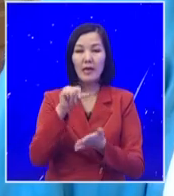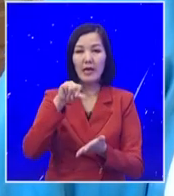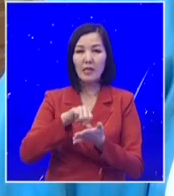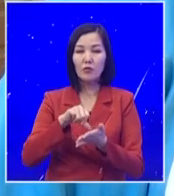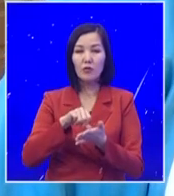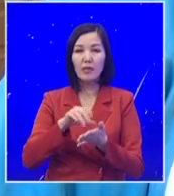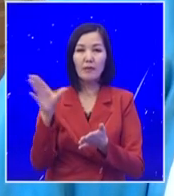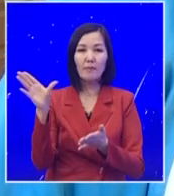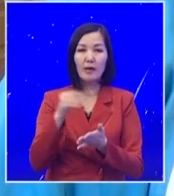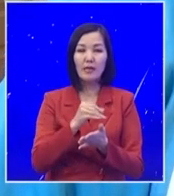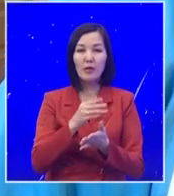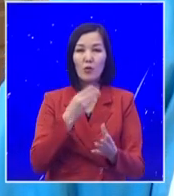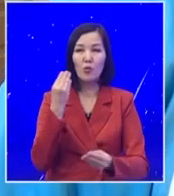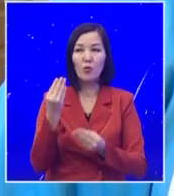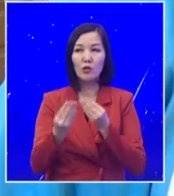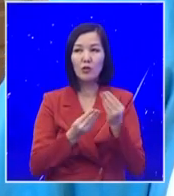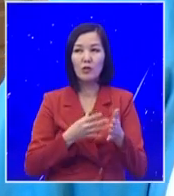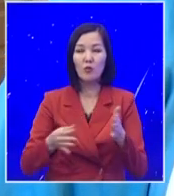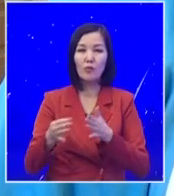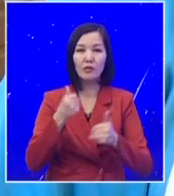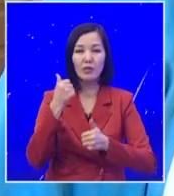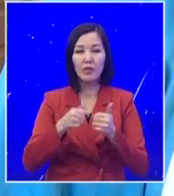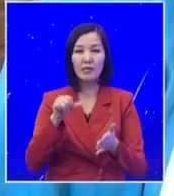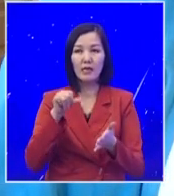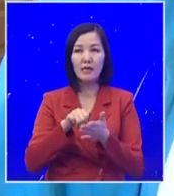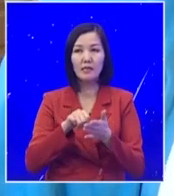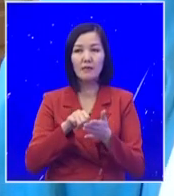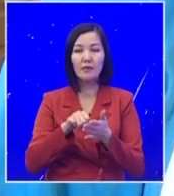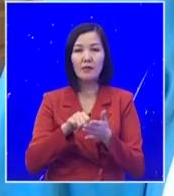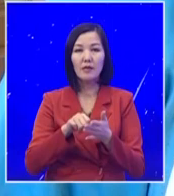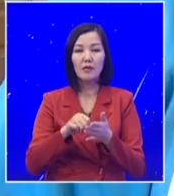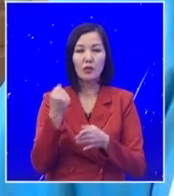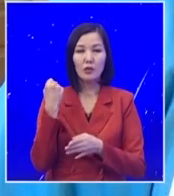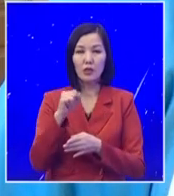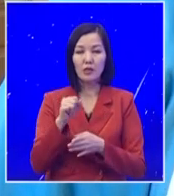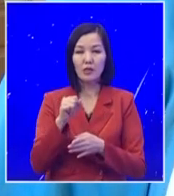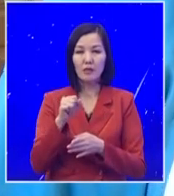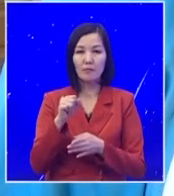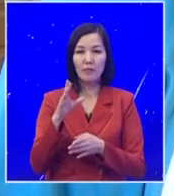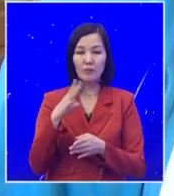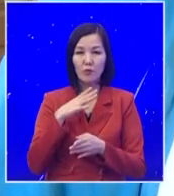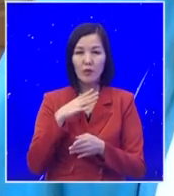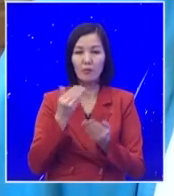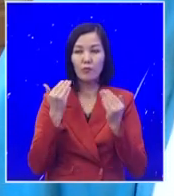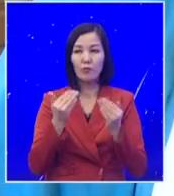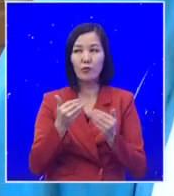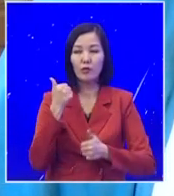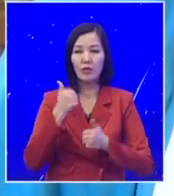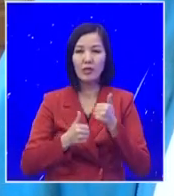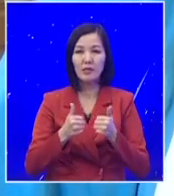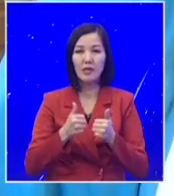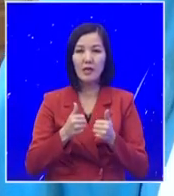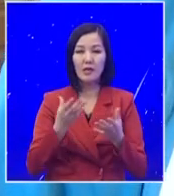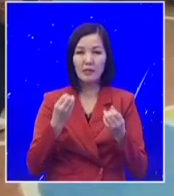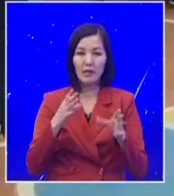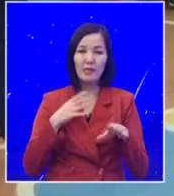қатысушылардың ішінде бірнеше ойыншылар облыстық жарысқа қатысып, сол жарыстарда жүлделі орын алып келген ойыншылар бүгін жарысқа өз бабында